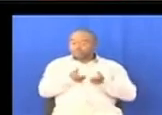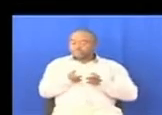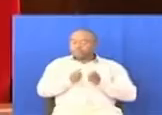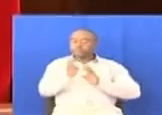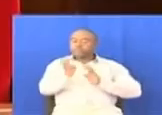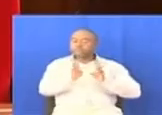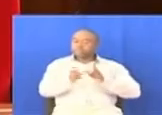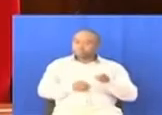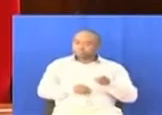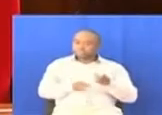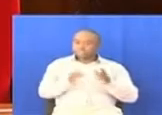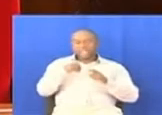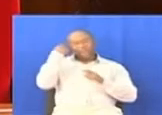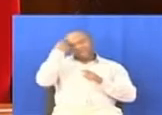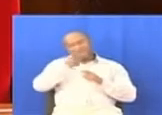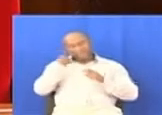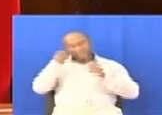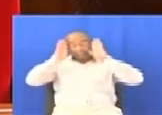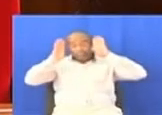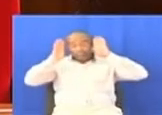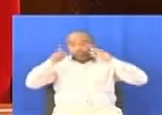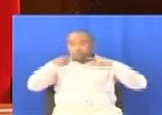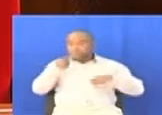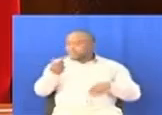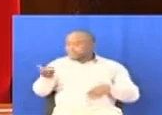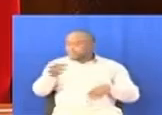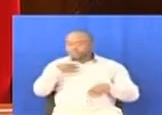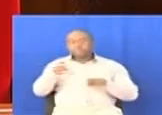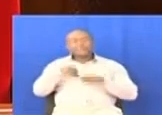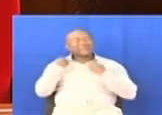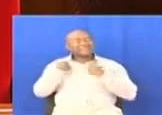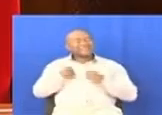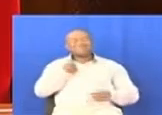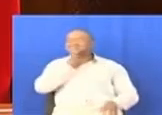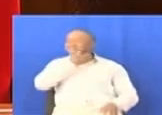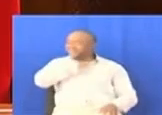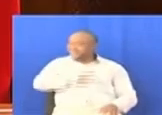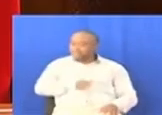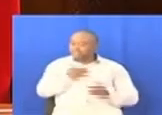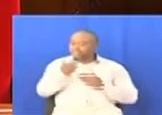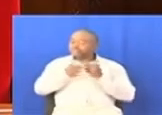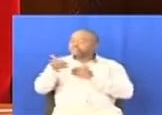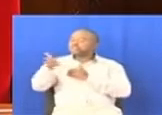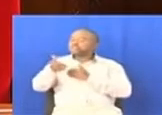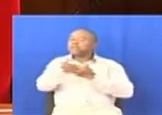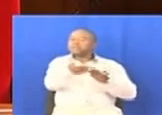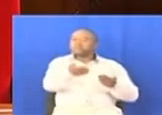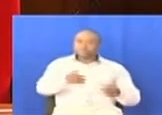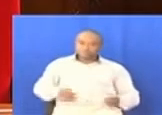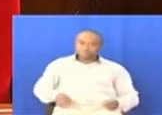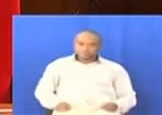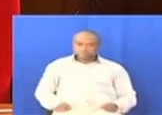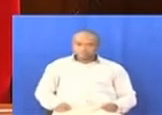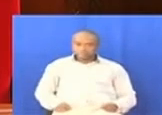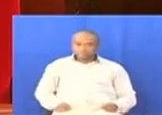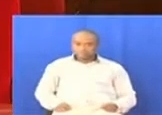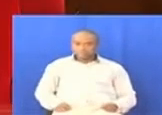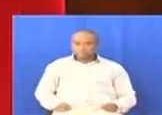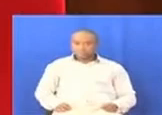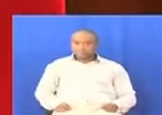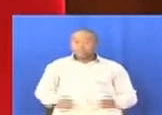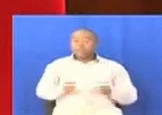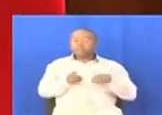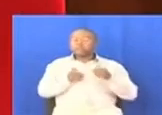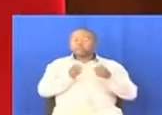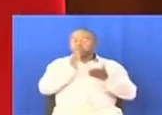kwenye Facebook, wanakuambia sisi huku tunapata shida, tuna njaa, wananchi jirani hatuwezi kusema. Lakini unaona kabisa